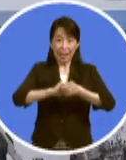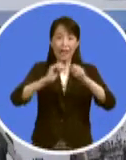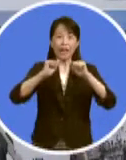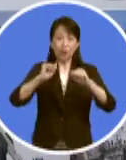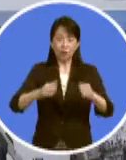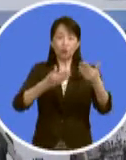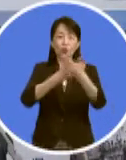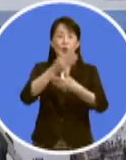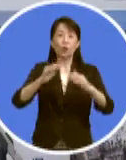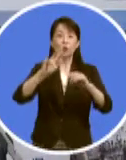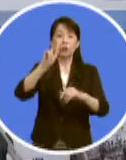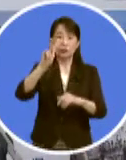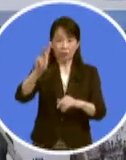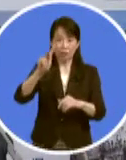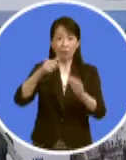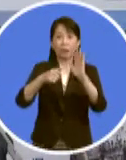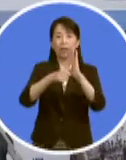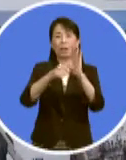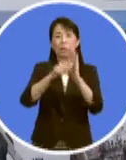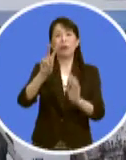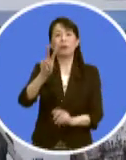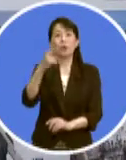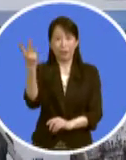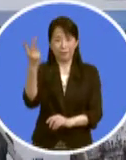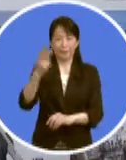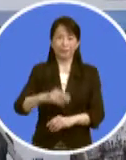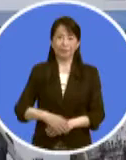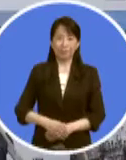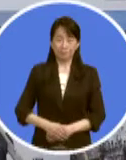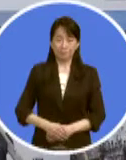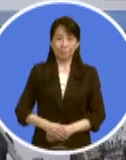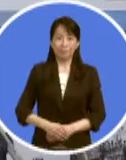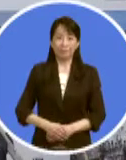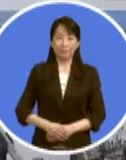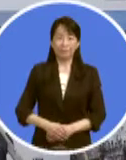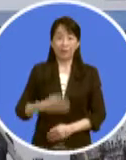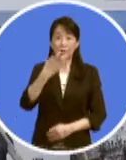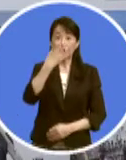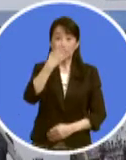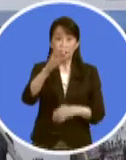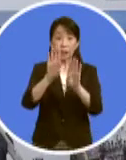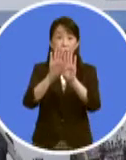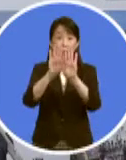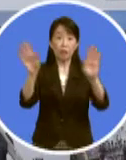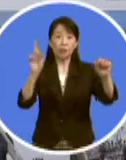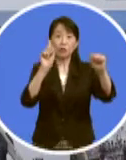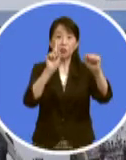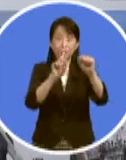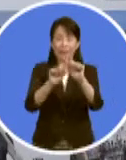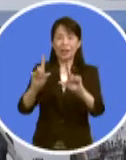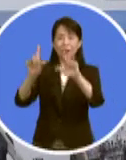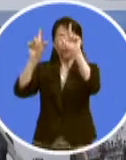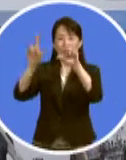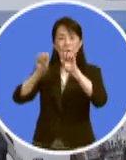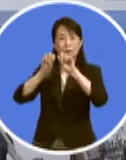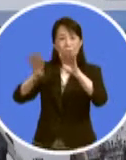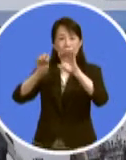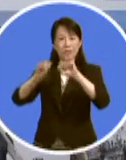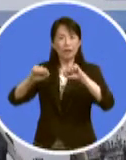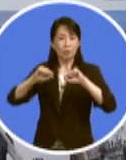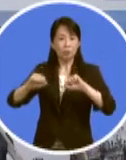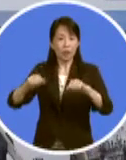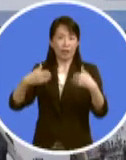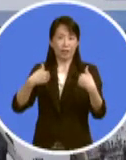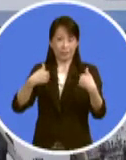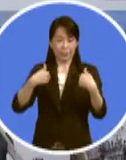課これもこちらに移しているところでございますまたあの新幹線開業に向けて首都圏の pr